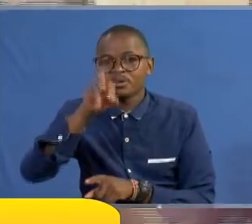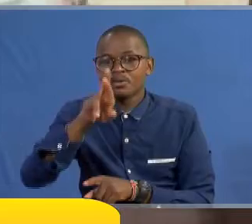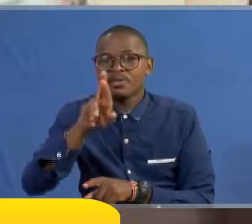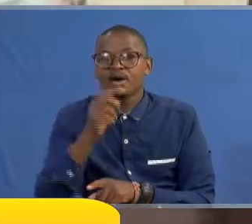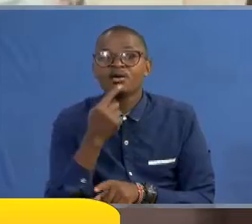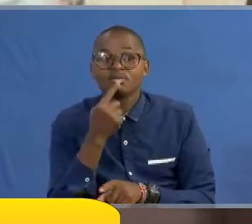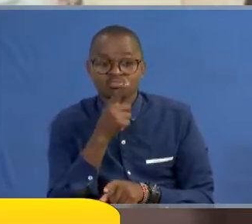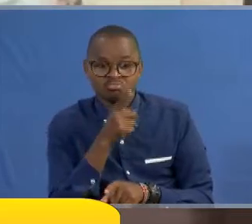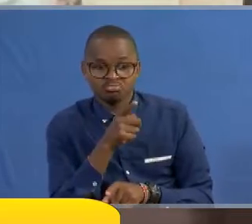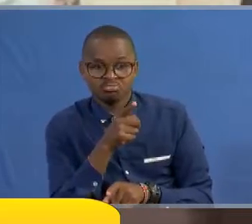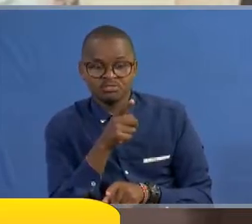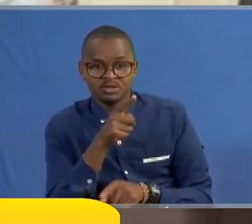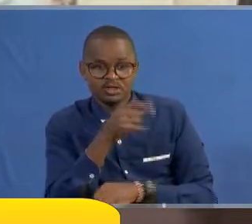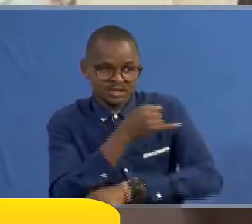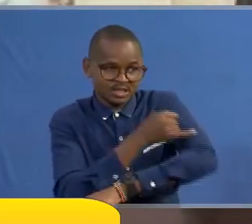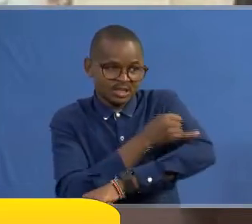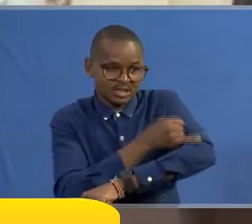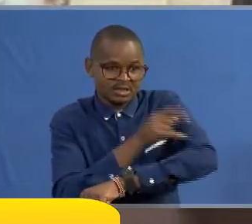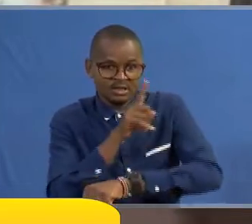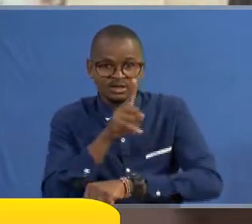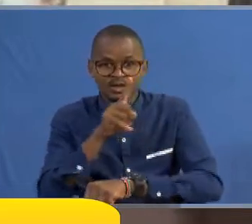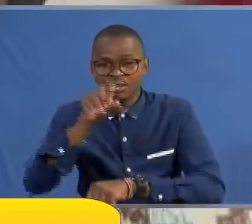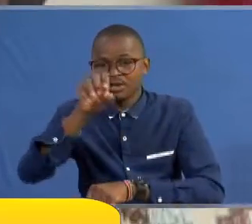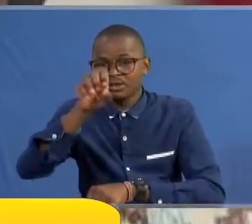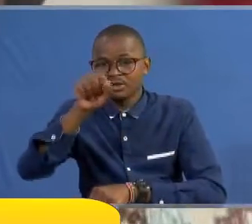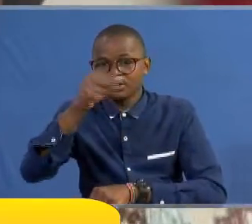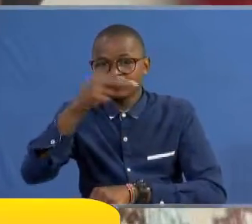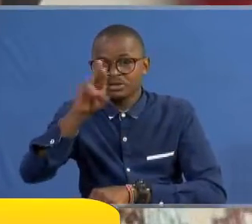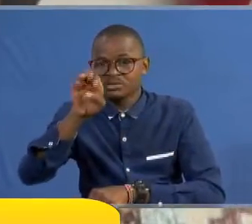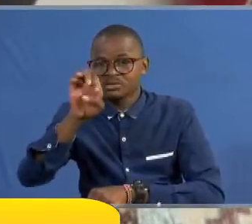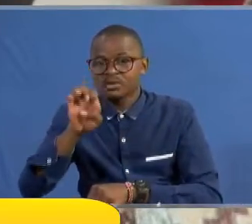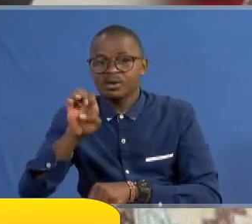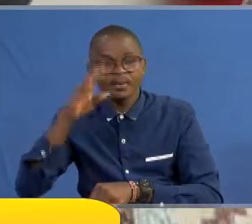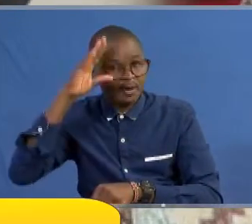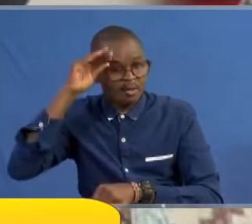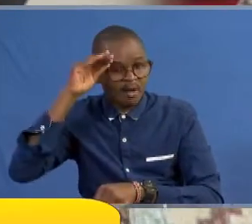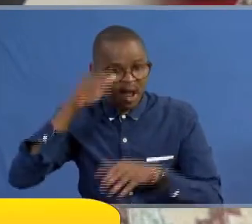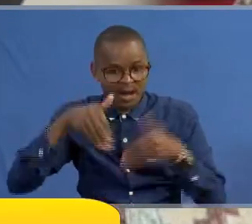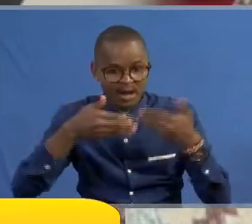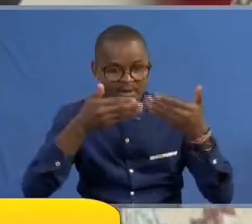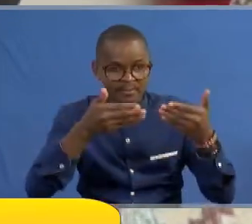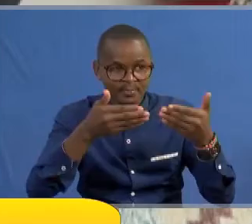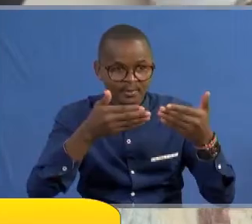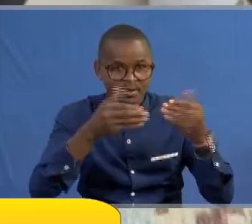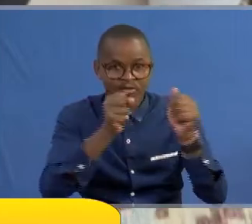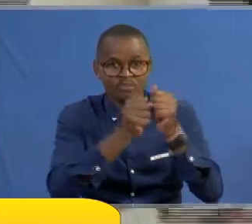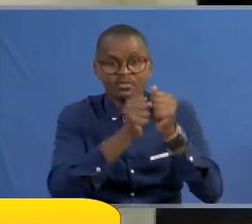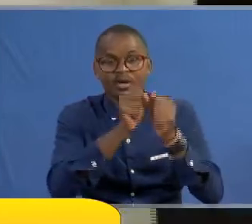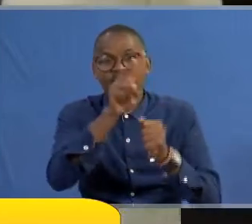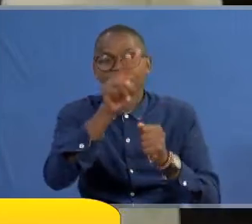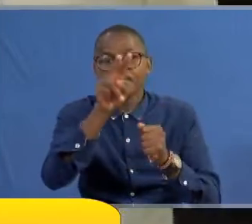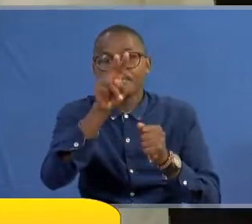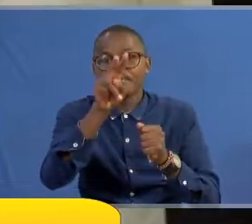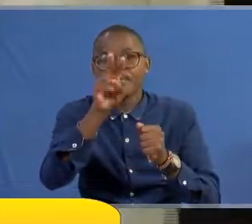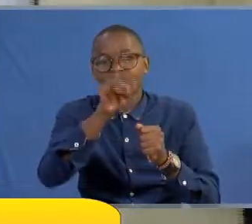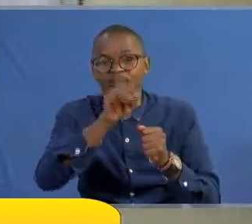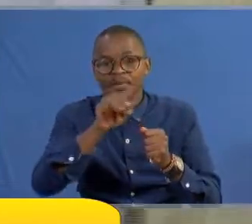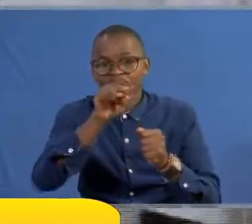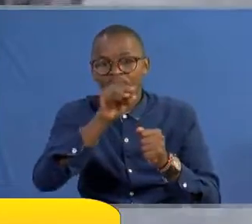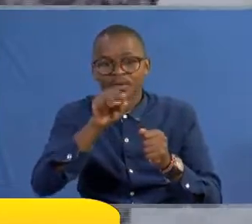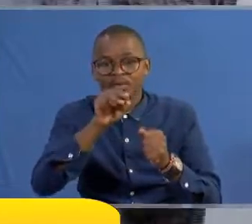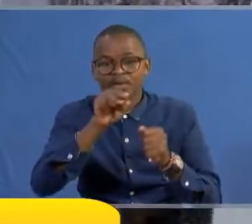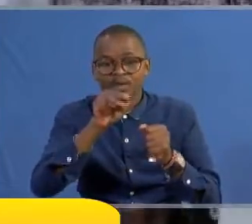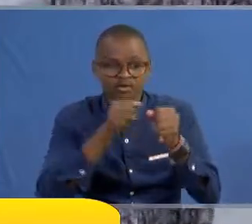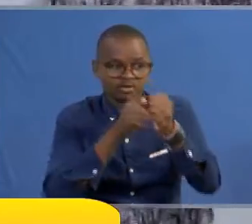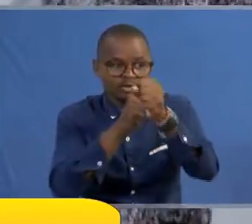hayo akiwa katika taasisi ya mafunzo ya Shahame eneo la Pwani, alipokuwa akitoa shilingi milioni 12 katika taasisi hiyo